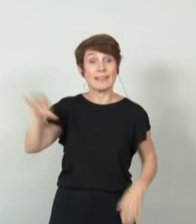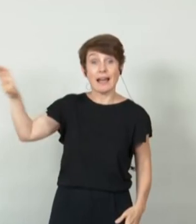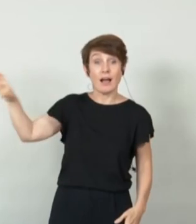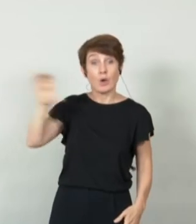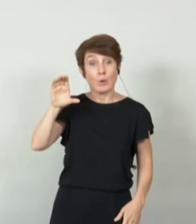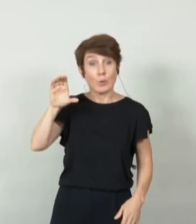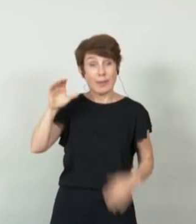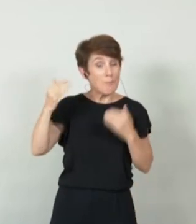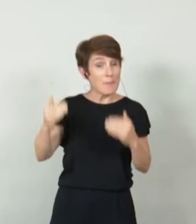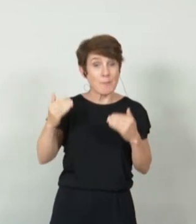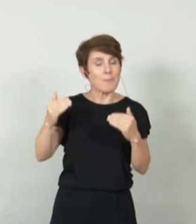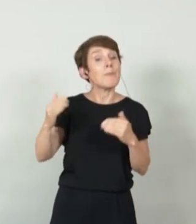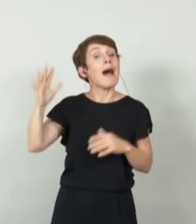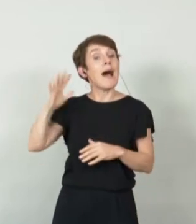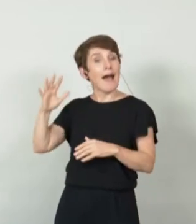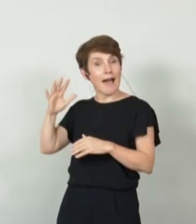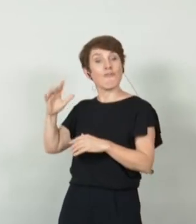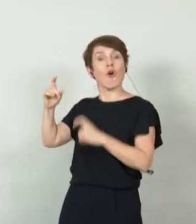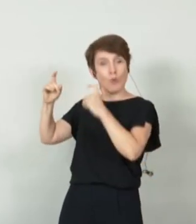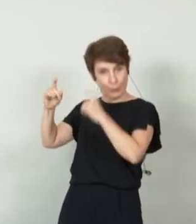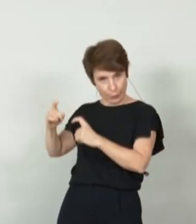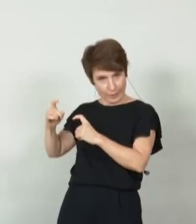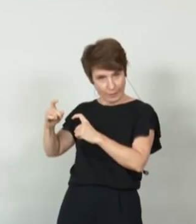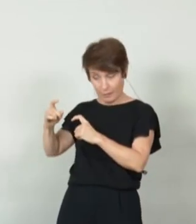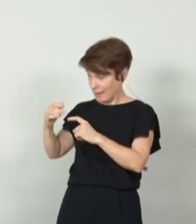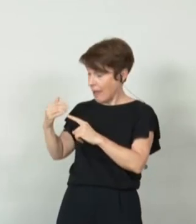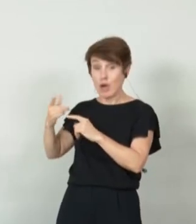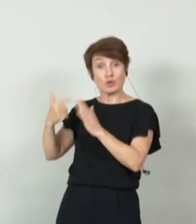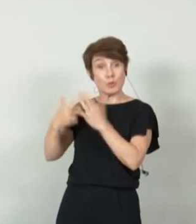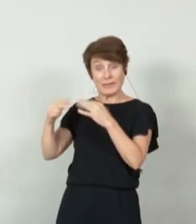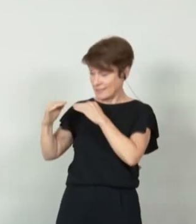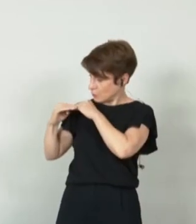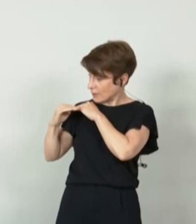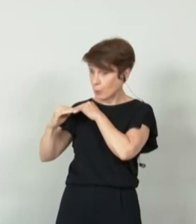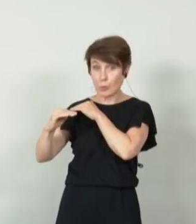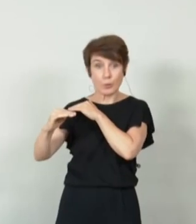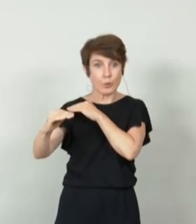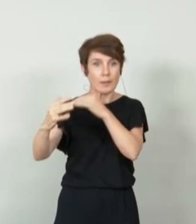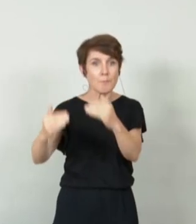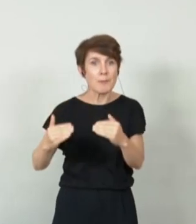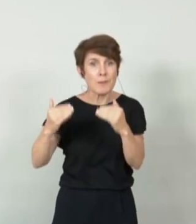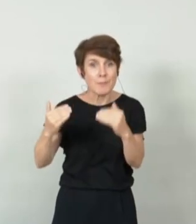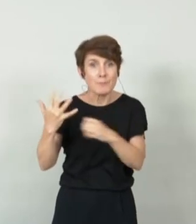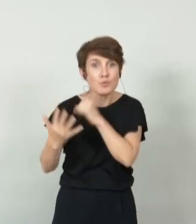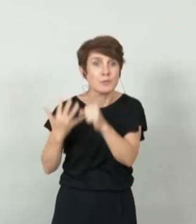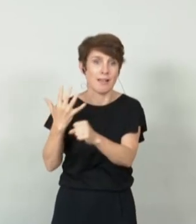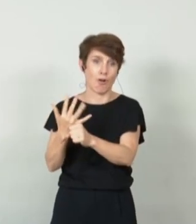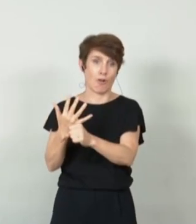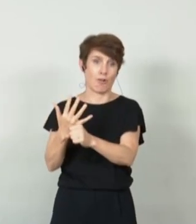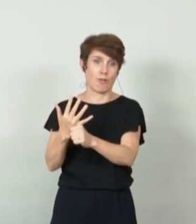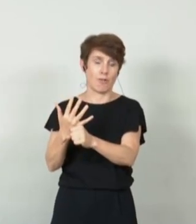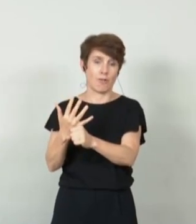certes une baisse considérable à Grenoble jusqu'en 2018 et depuis 2018 soit 5 ans quand même c'est stable et cette année